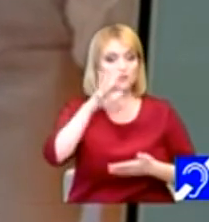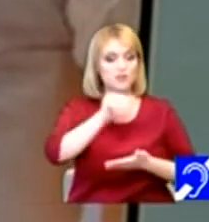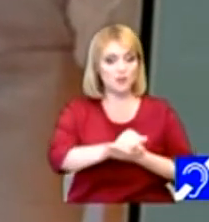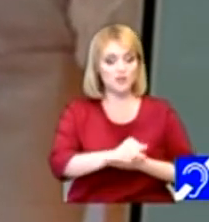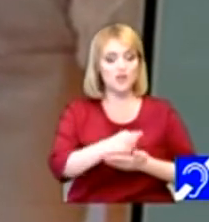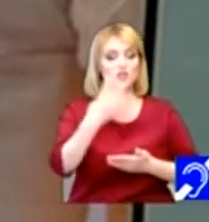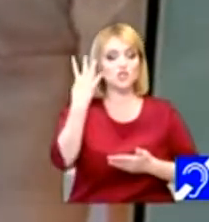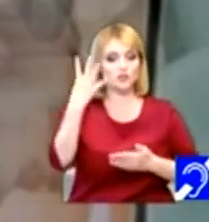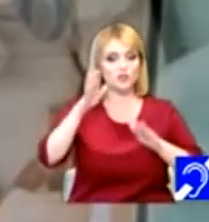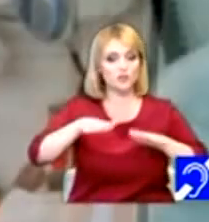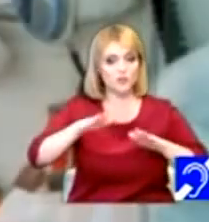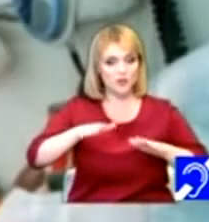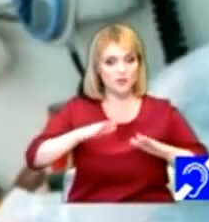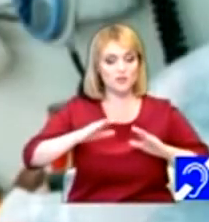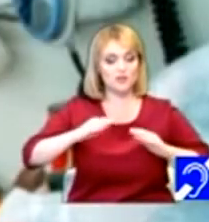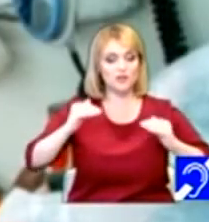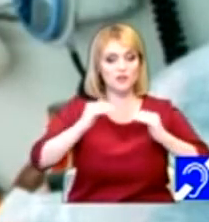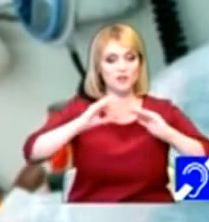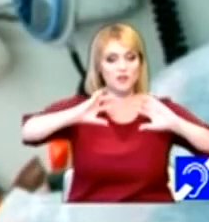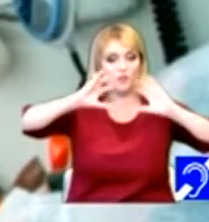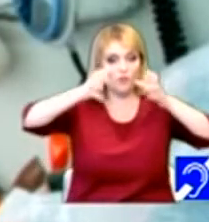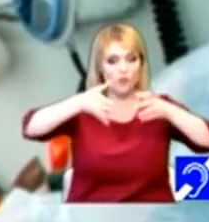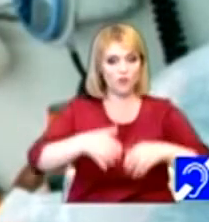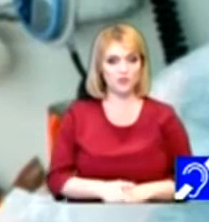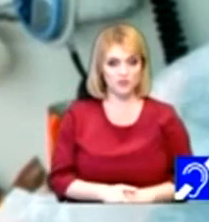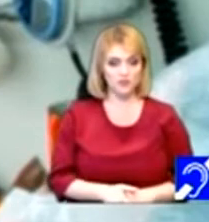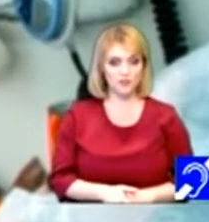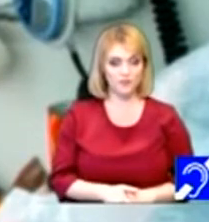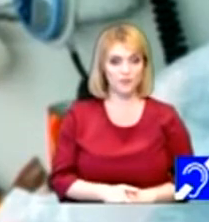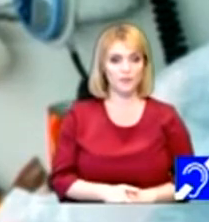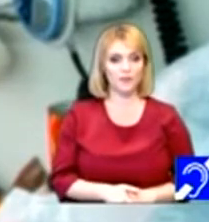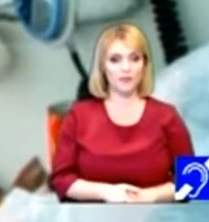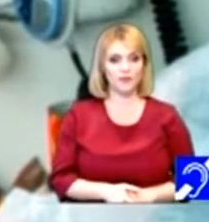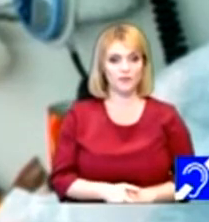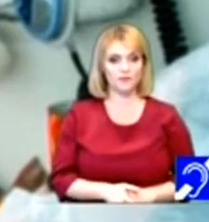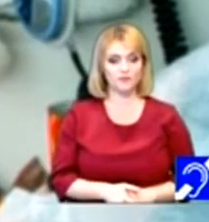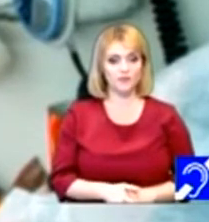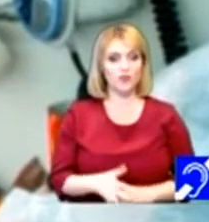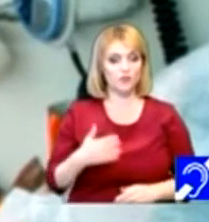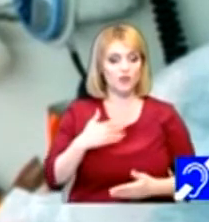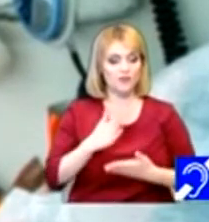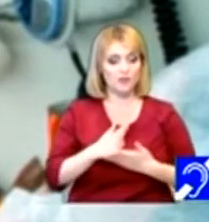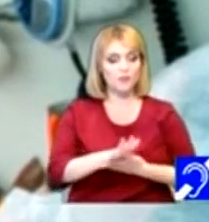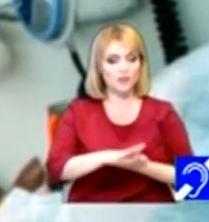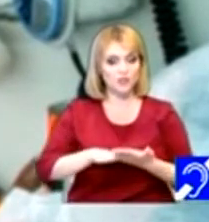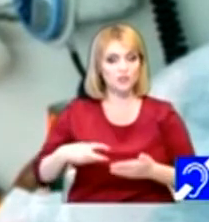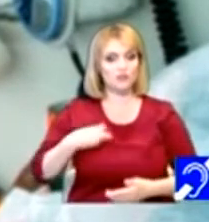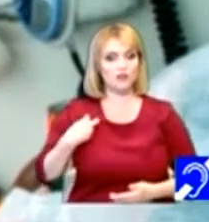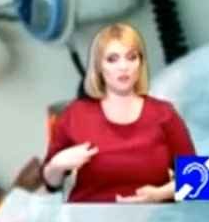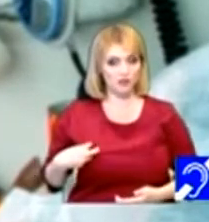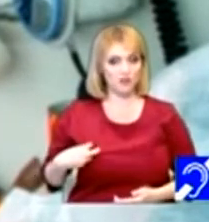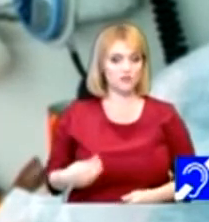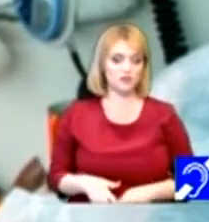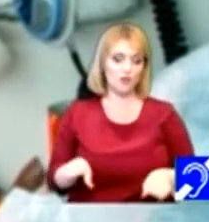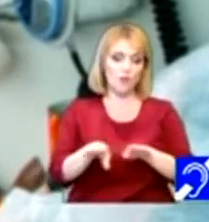cu peste 10.000 de cazuri, mai mult decât Luxemburg, Spania și Suedia. Rata de risc la 1 milion de locuitori comparativ cu alte